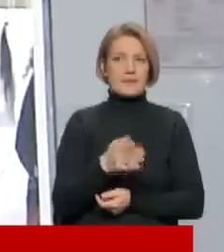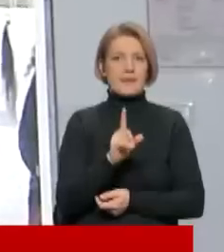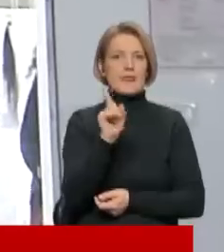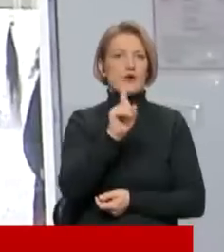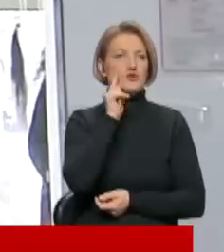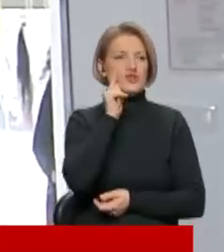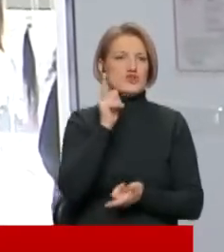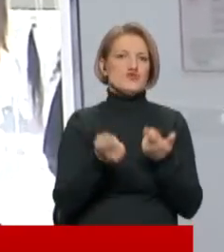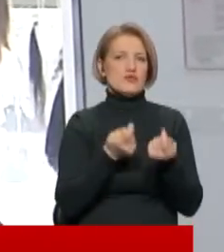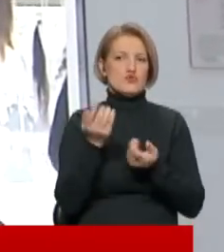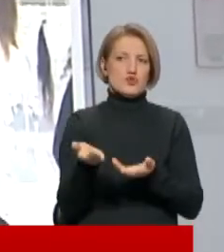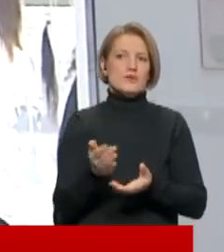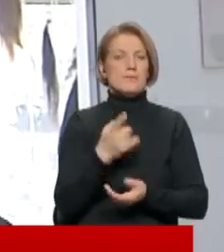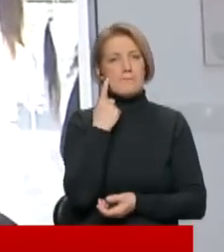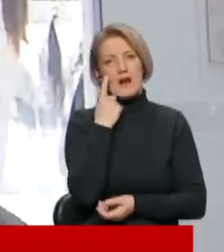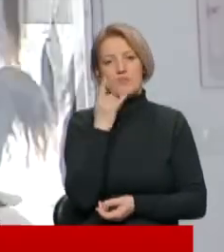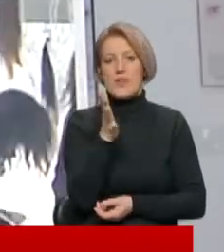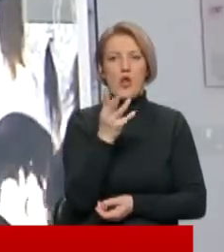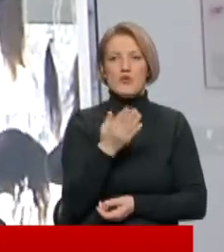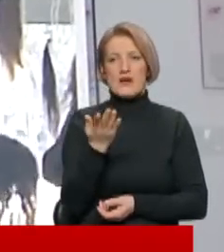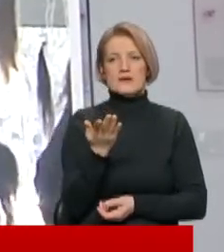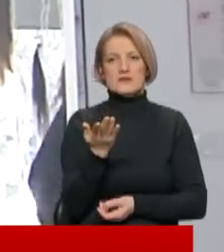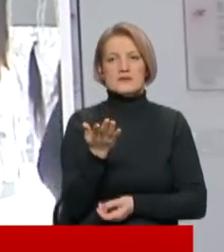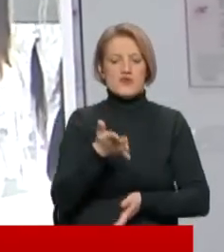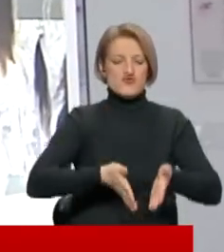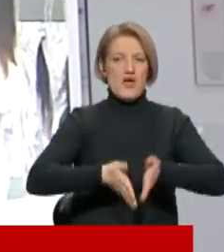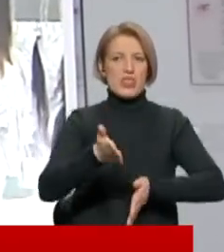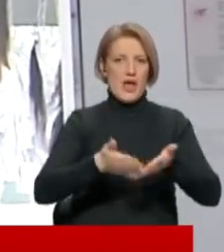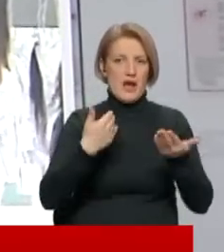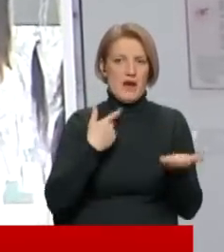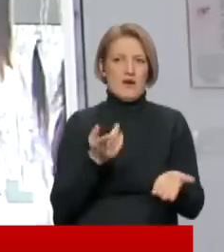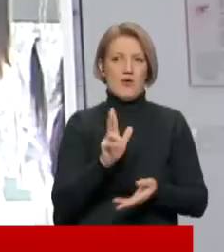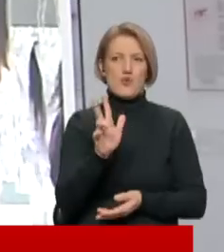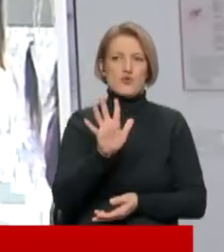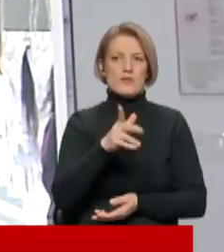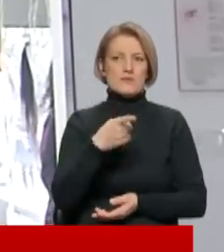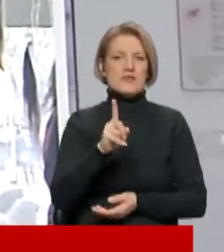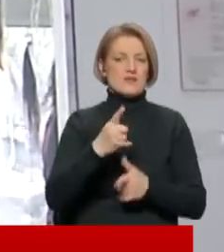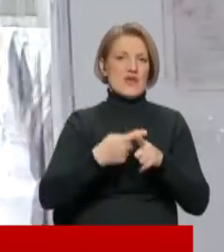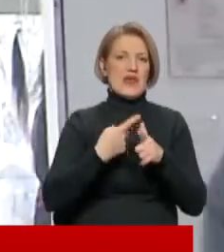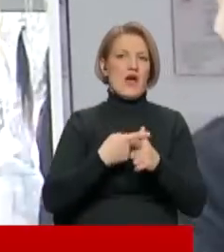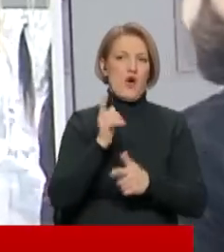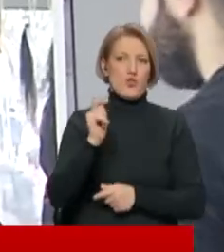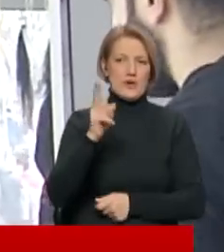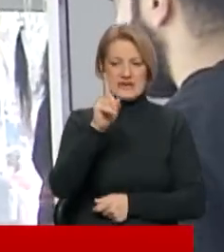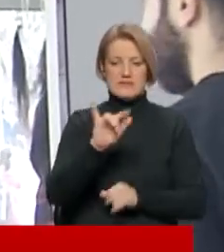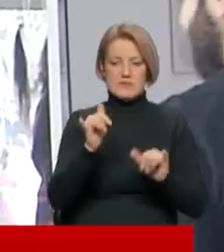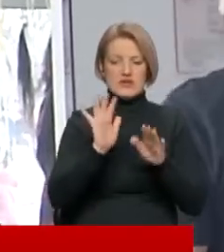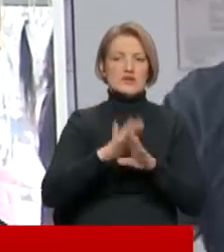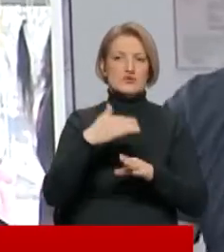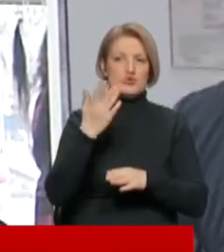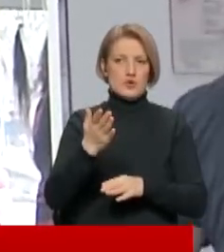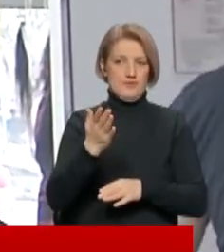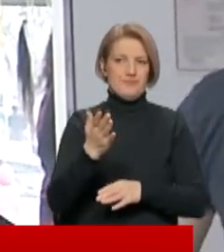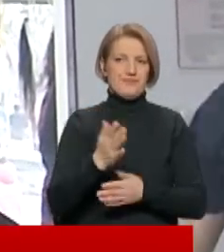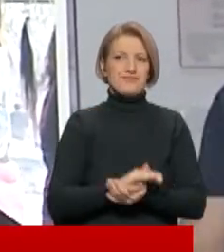biz 10 kişi çalışıyoruz bakalım ne olacak zaten Cadde üzerindeyiz yaklaşık 35 bin liraya yakın kiramız var Yılbaşından sonra da